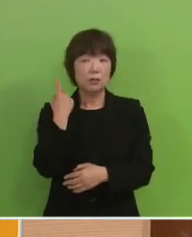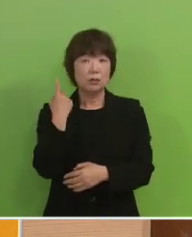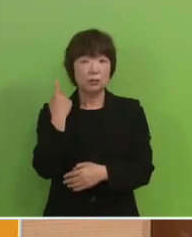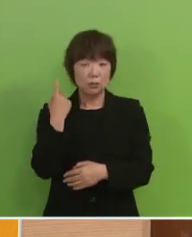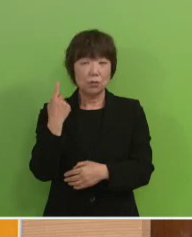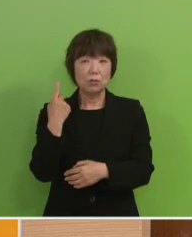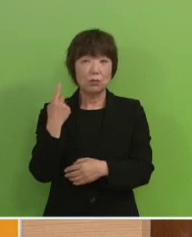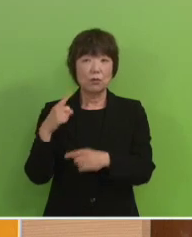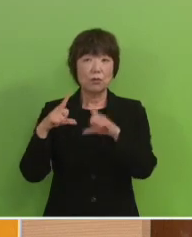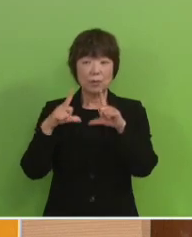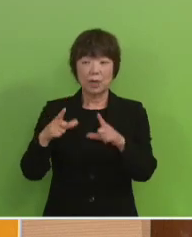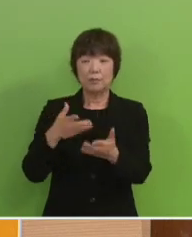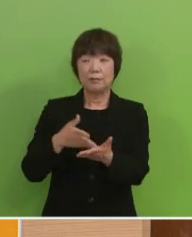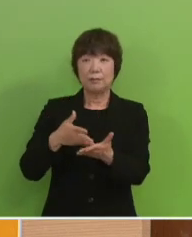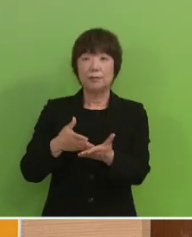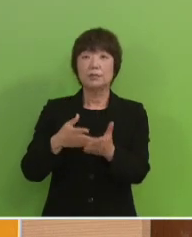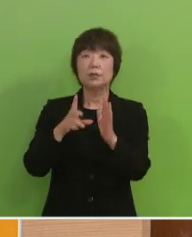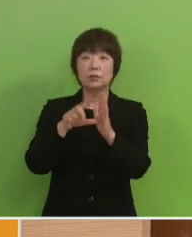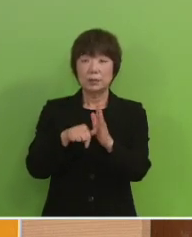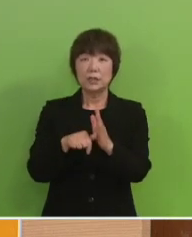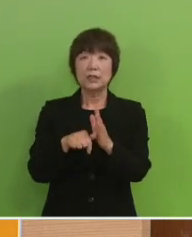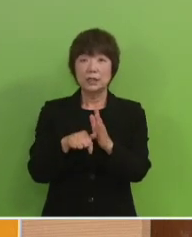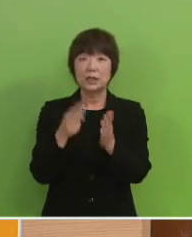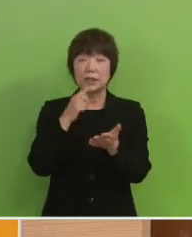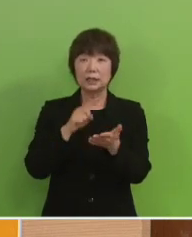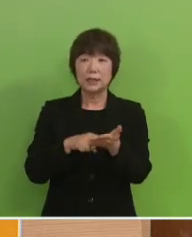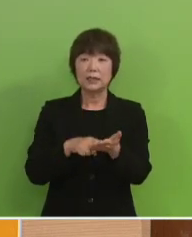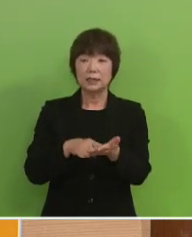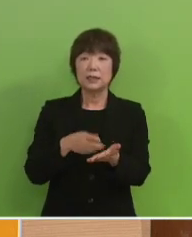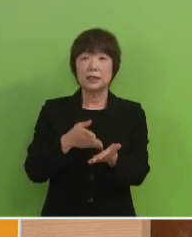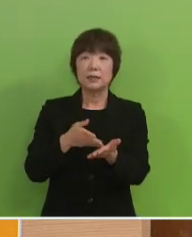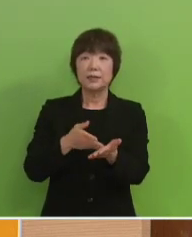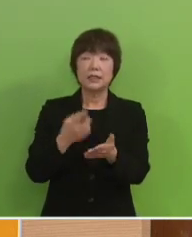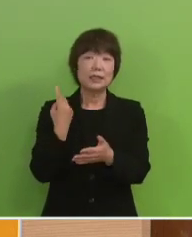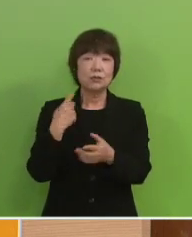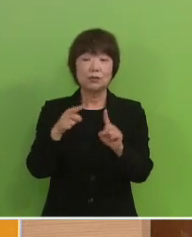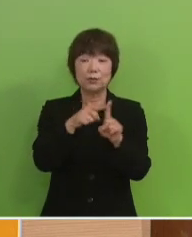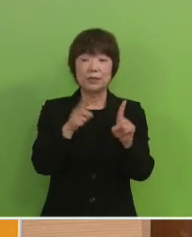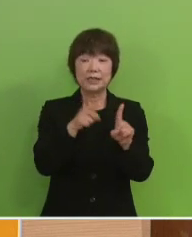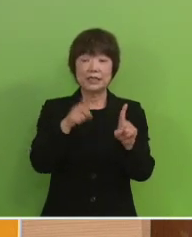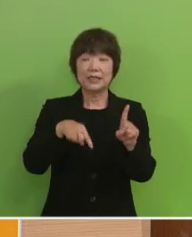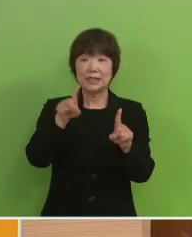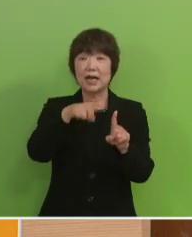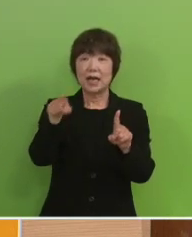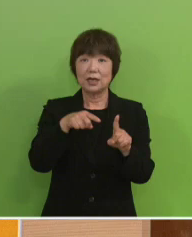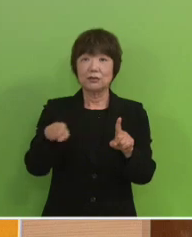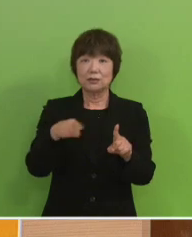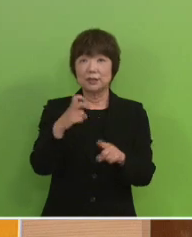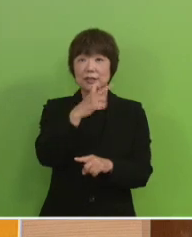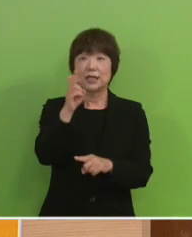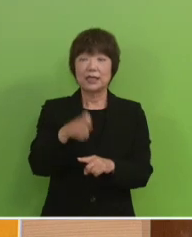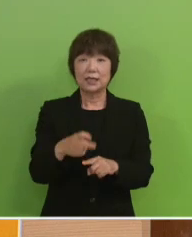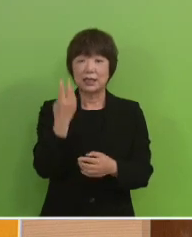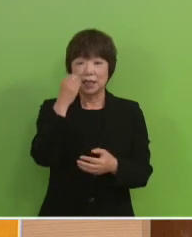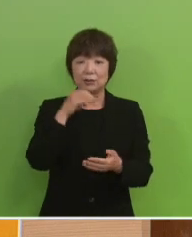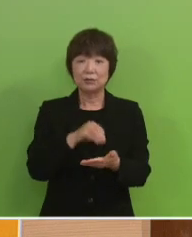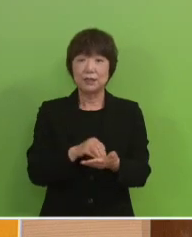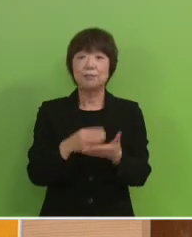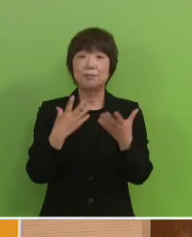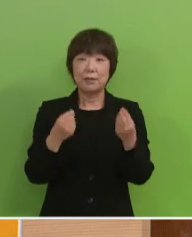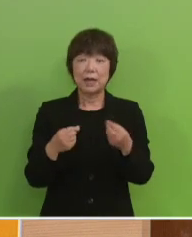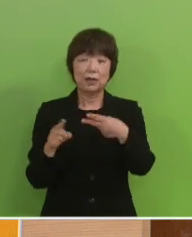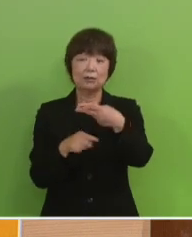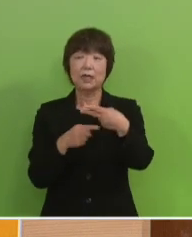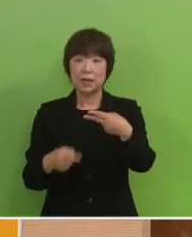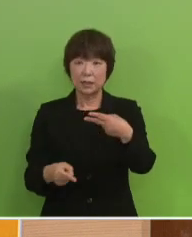で初稿的にお伝えした昨日分の臨時 pcr 検査センターで確認された妖精の方